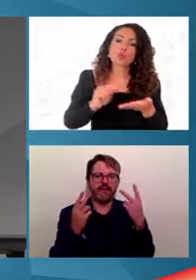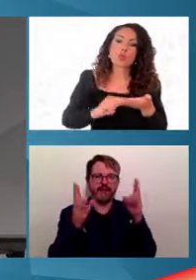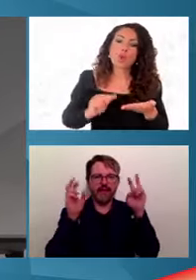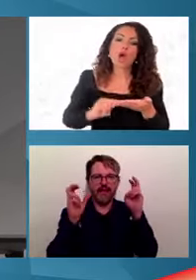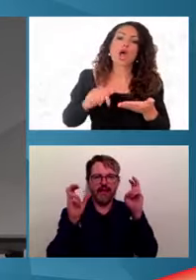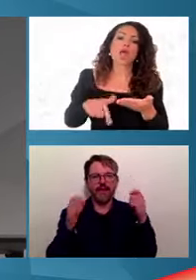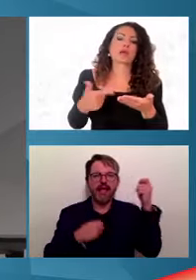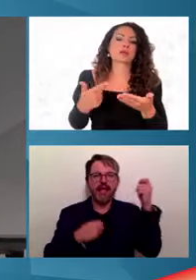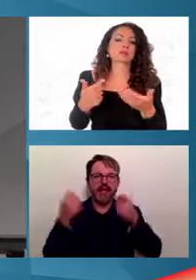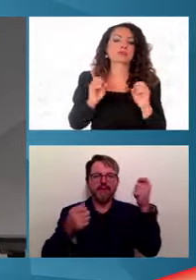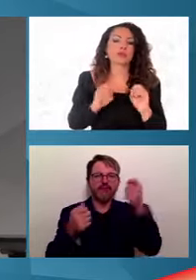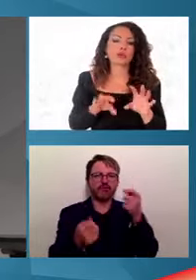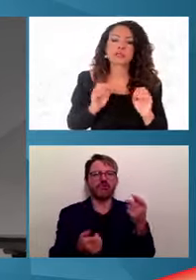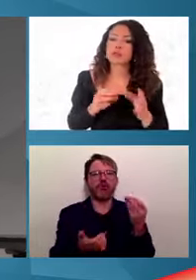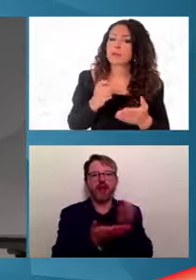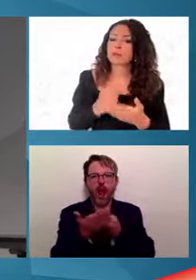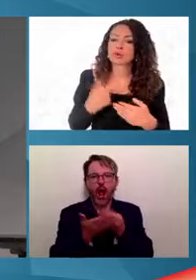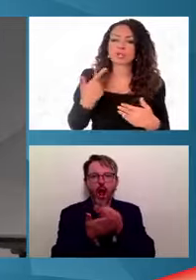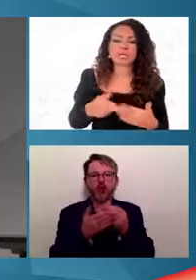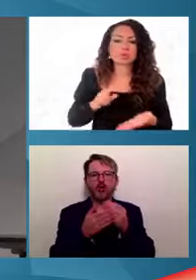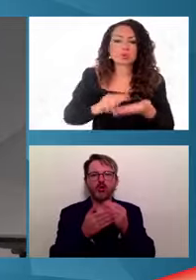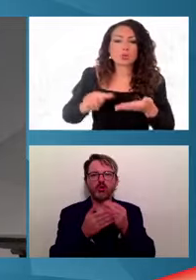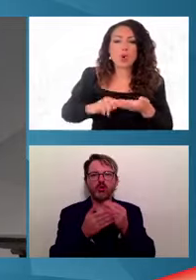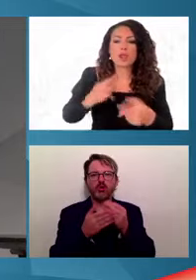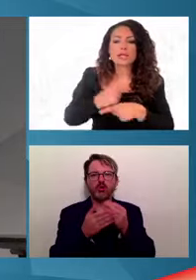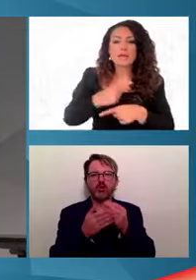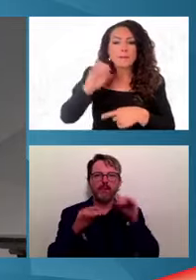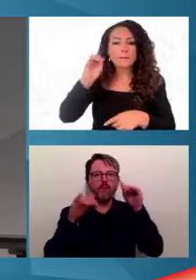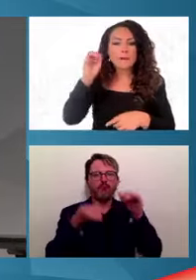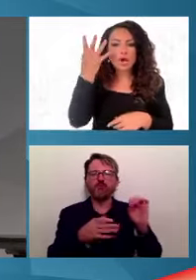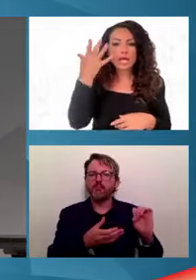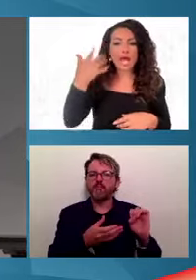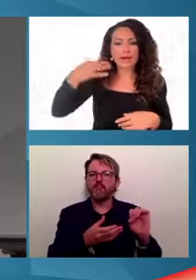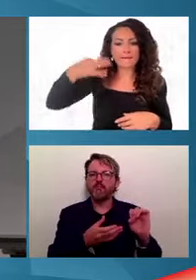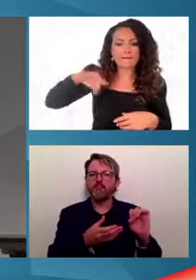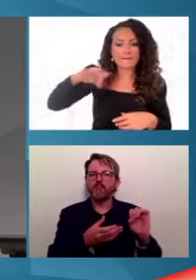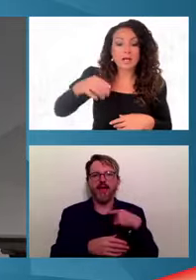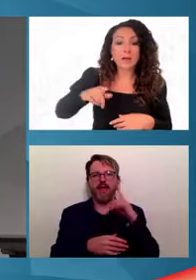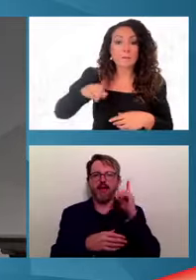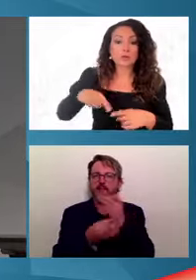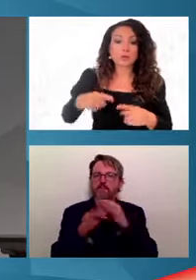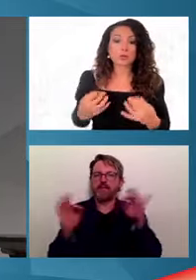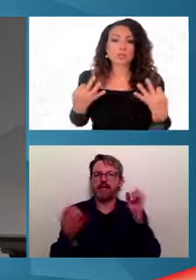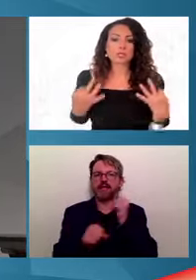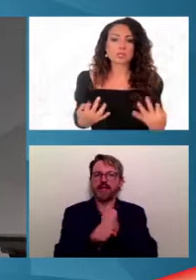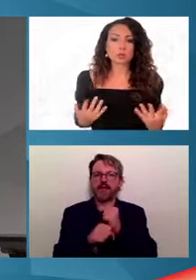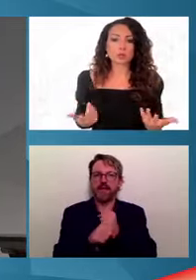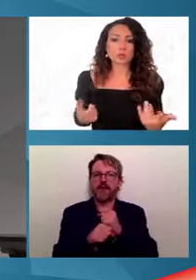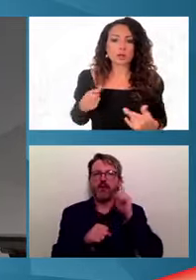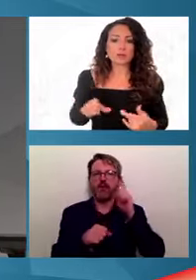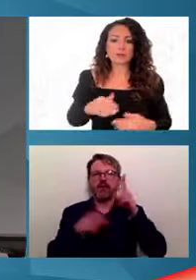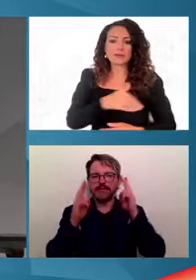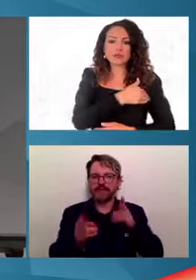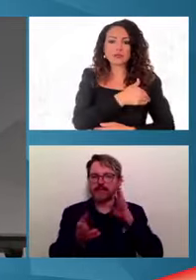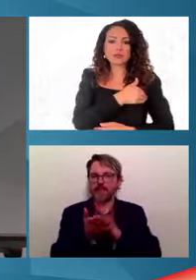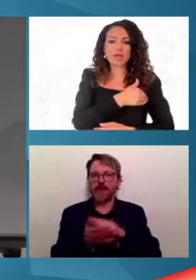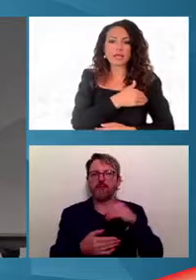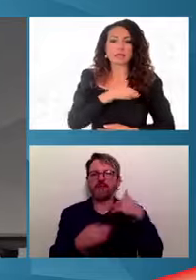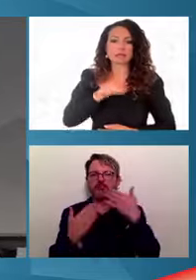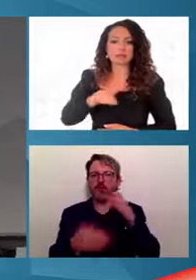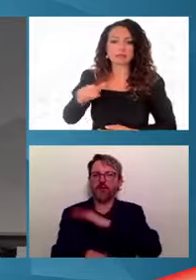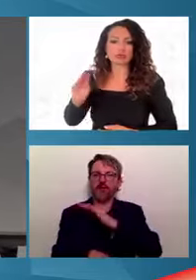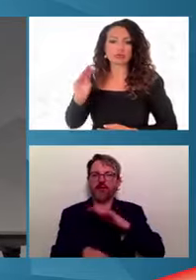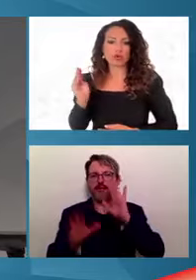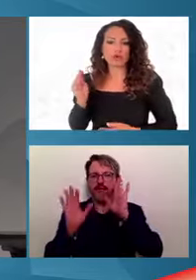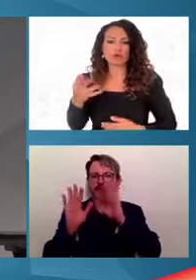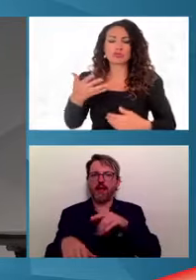più efficienti, moderne, ma soprattutto sicure, perché ci studiano i nostri ragazzi, il nostro futuro. E abbiamo operato da Bolzano, San Candido, Vipiteno, La